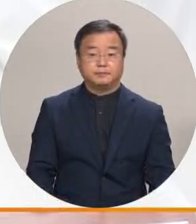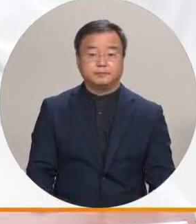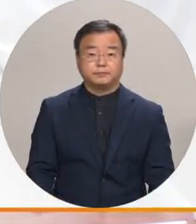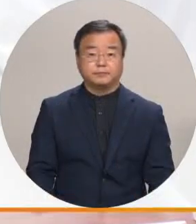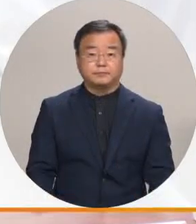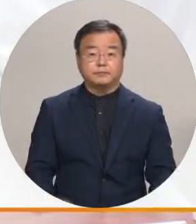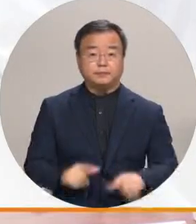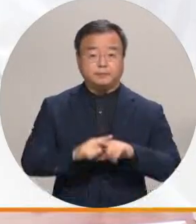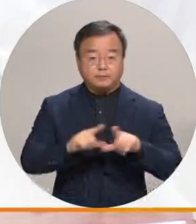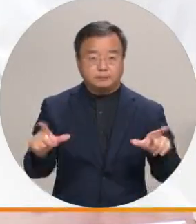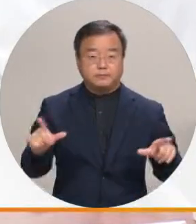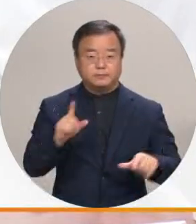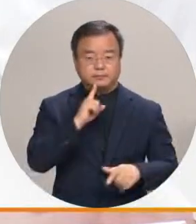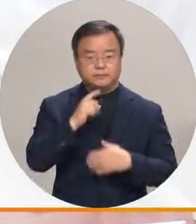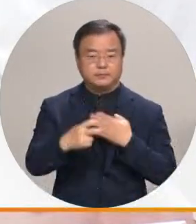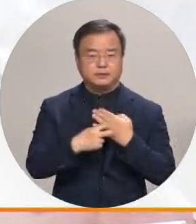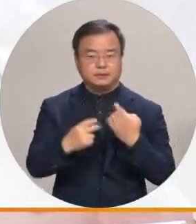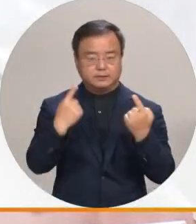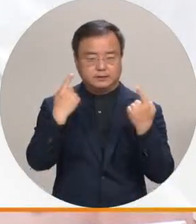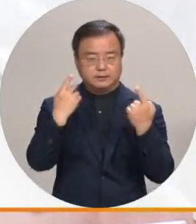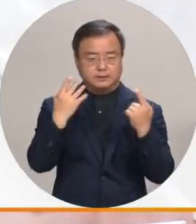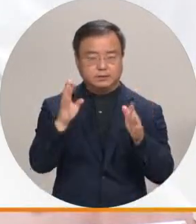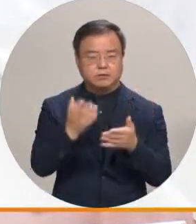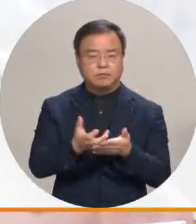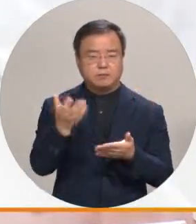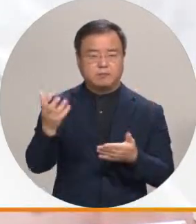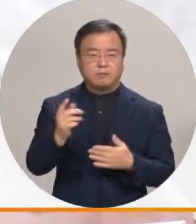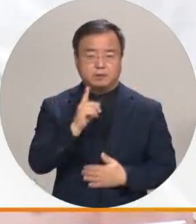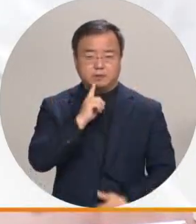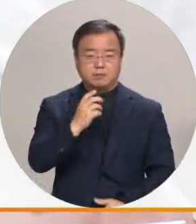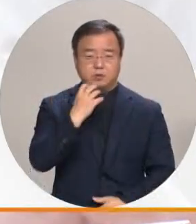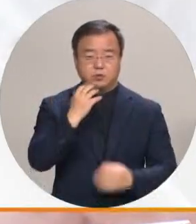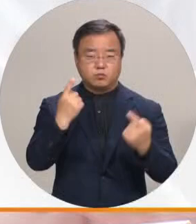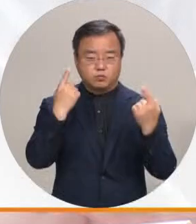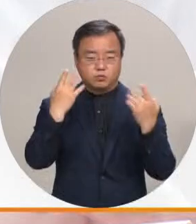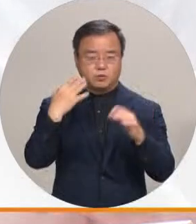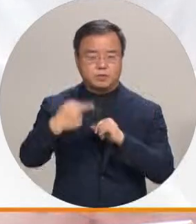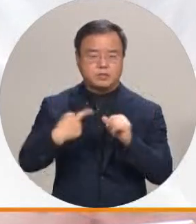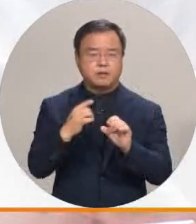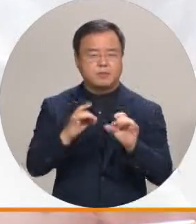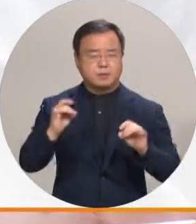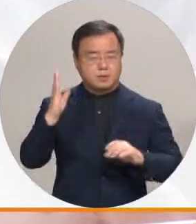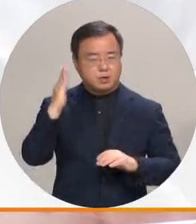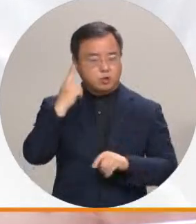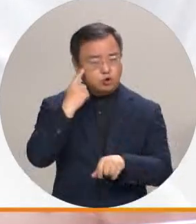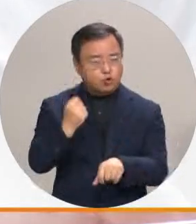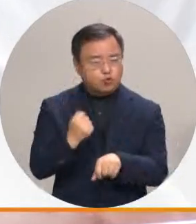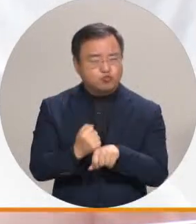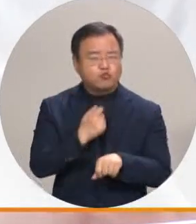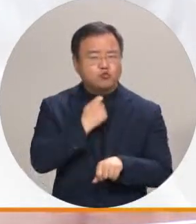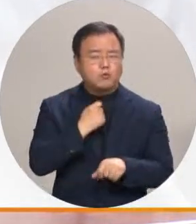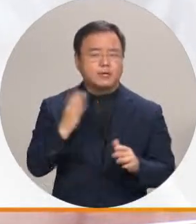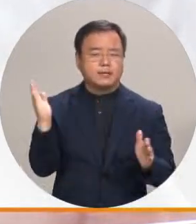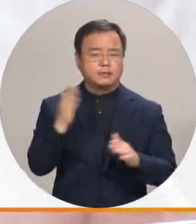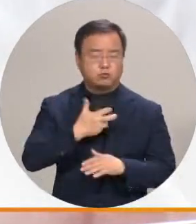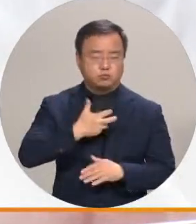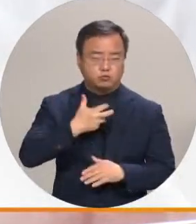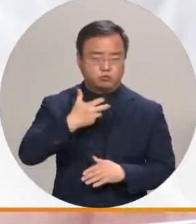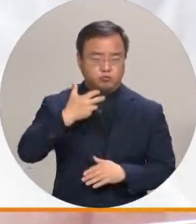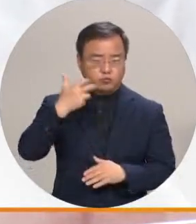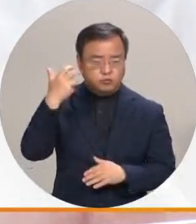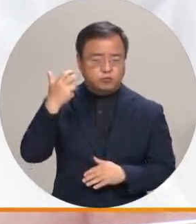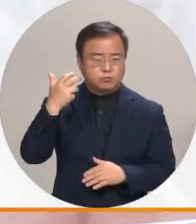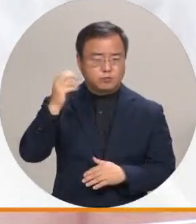흔히 의대로 많이 빠져 나간다 이런 이야기가 서울대에서도 매년 나오는데 연구자를 꿈꾸는 학생들의 진로를 이제